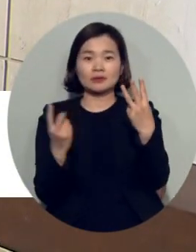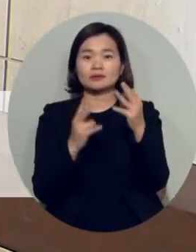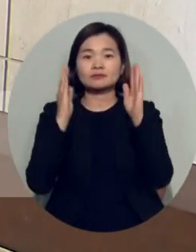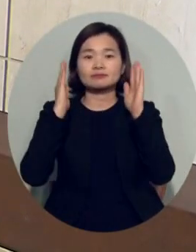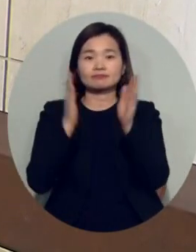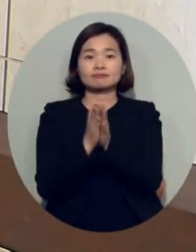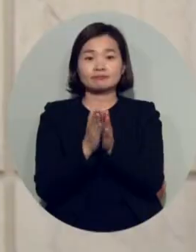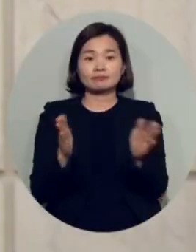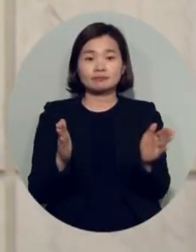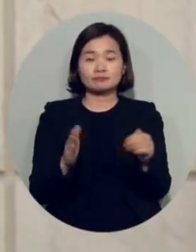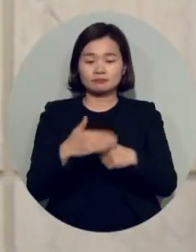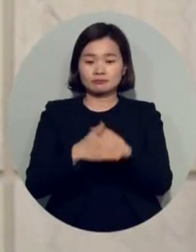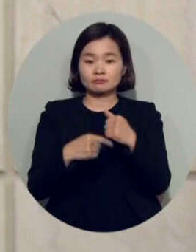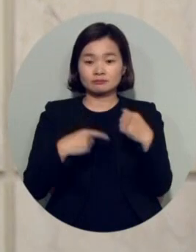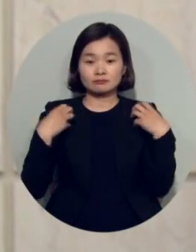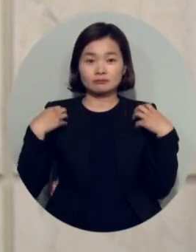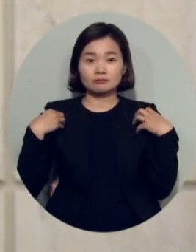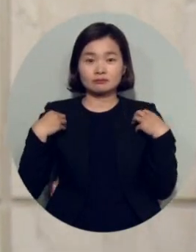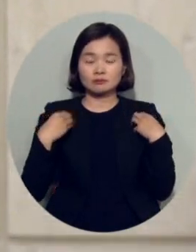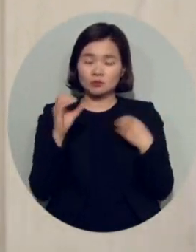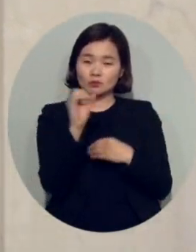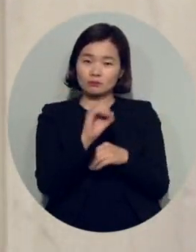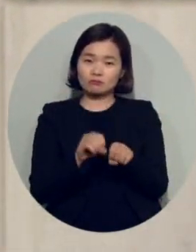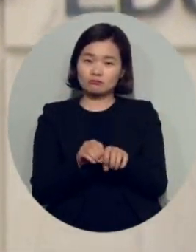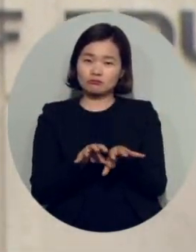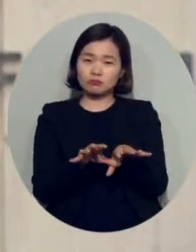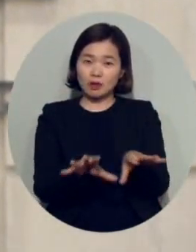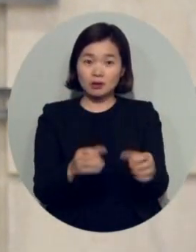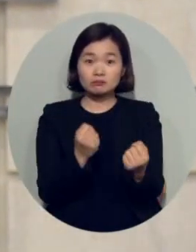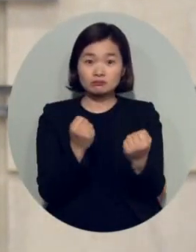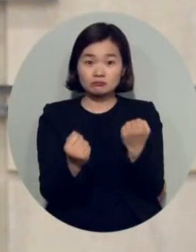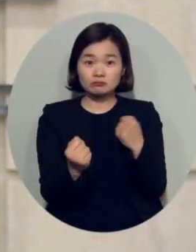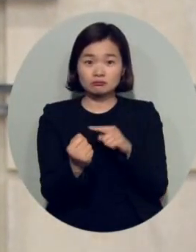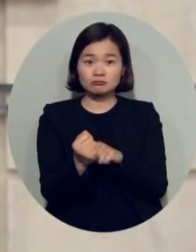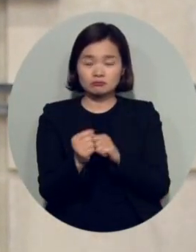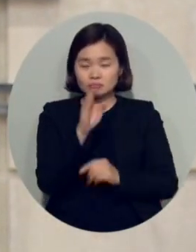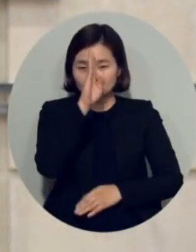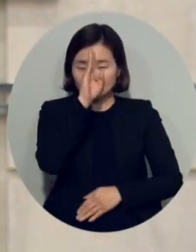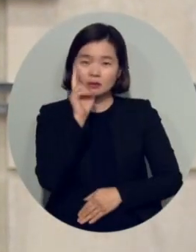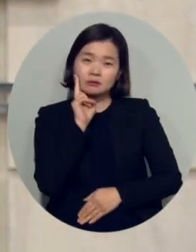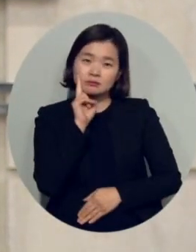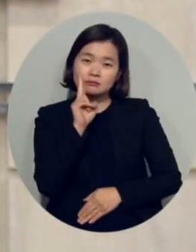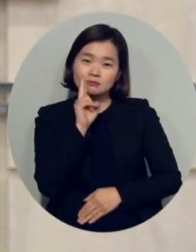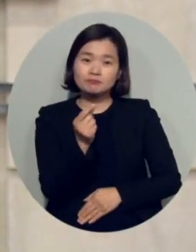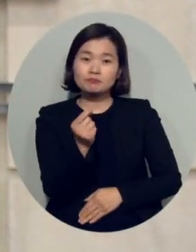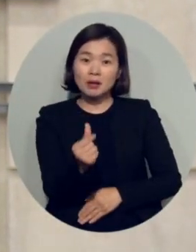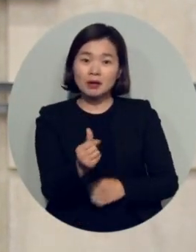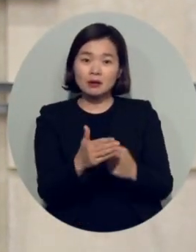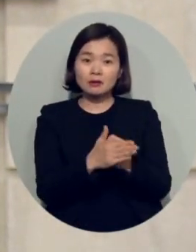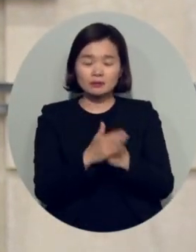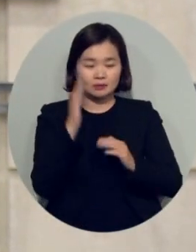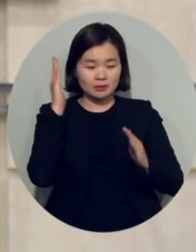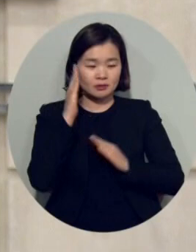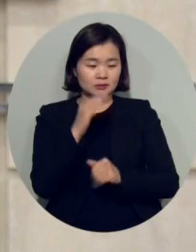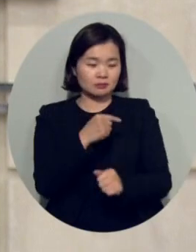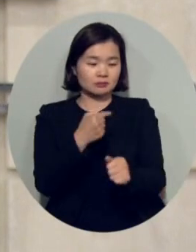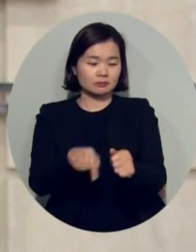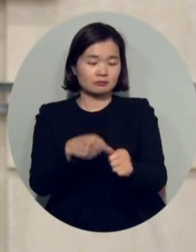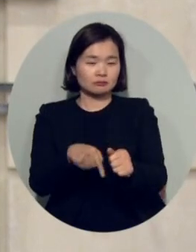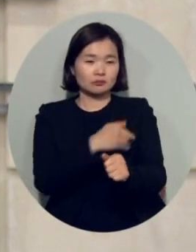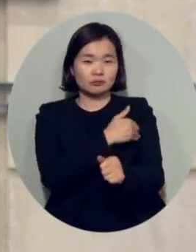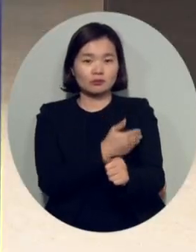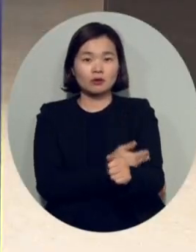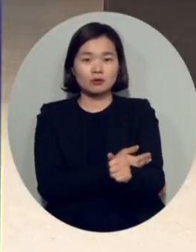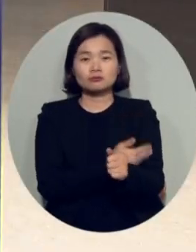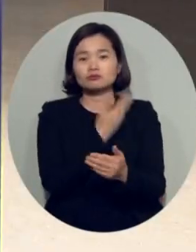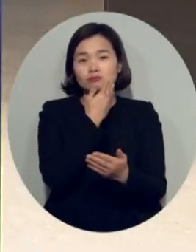등교합니다. 대구시 교육청은 오미크론이 확산하고 있지만 위중증 확률이 낮고 학생 교육권이 중요하다고